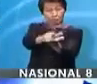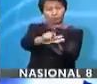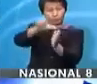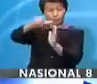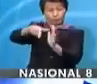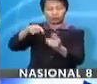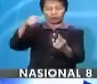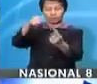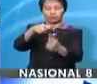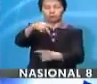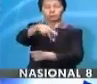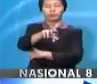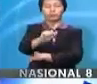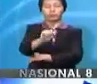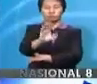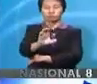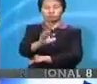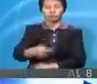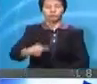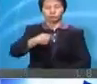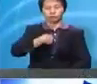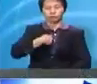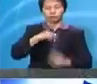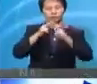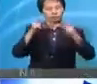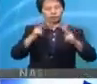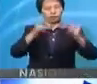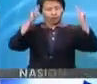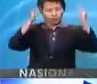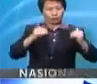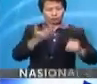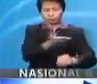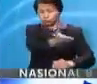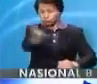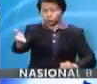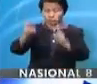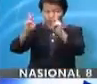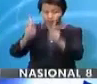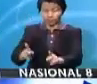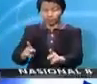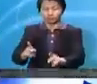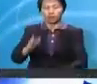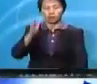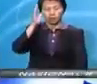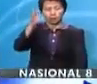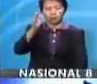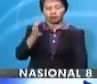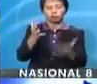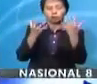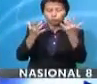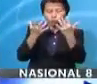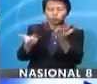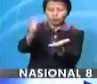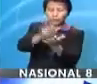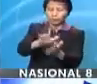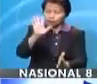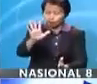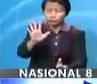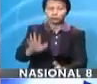kepada PAC. Saya amat berharap semua pihak akan menunggu laporan